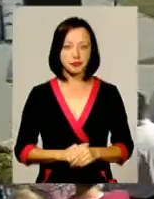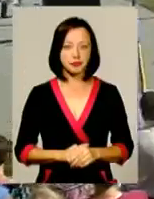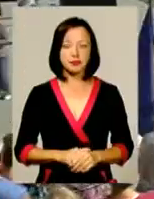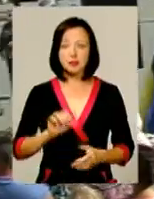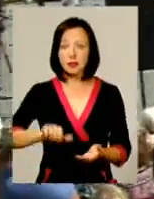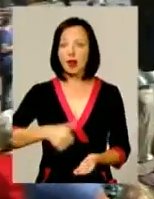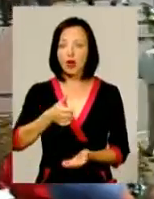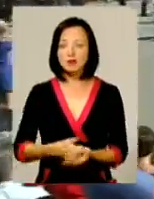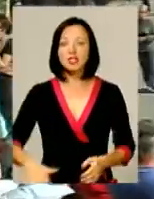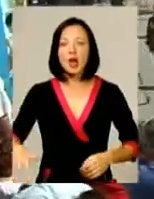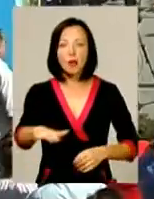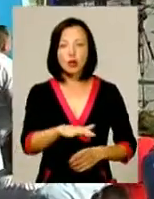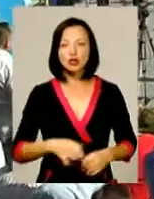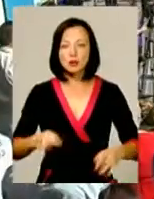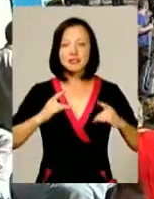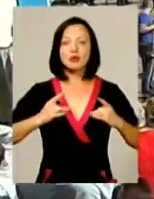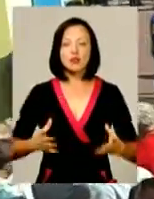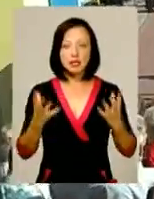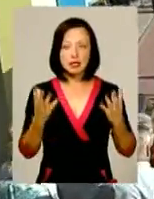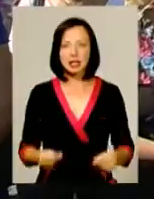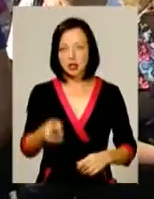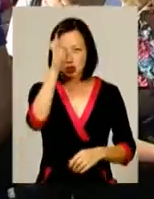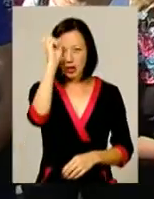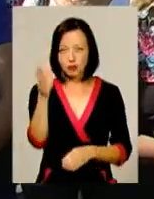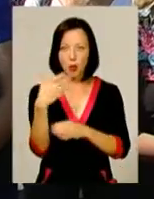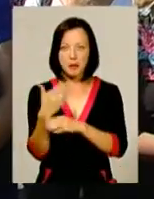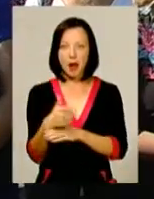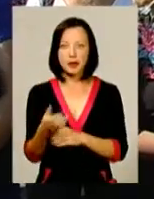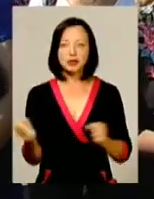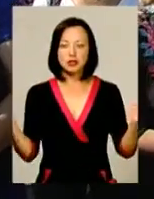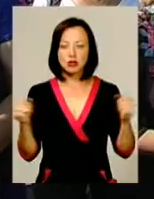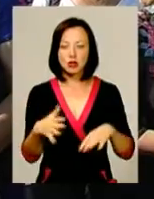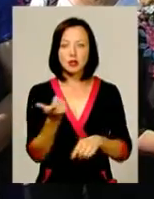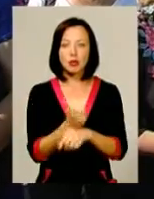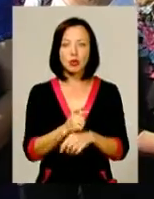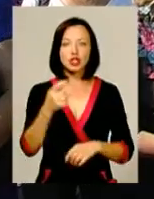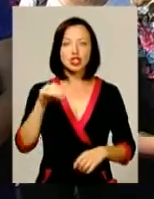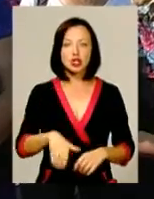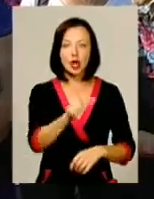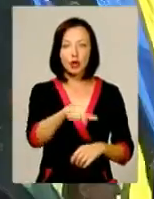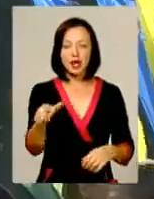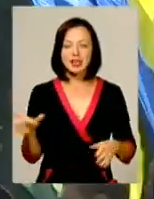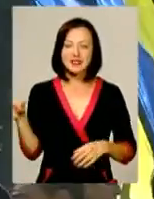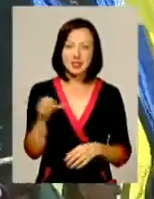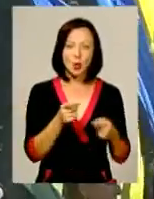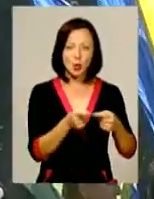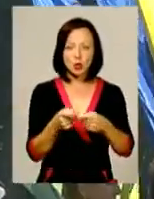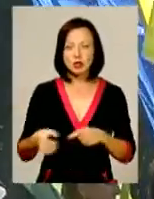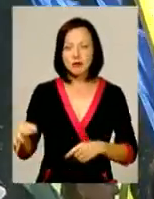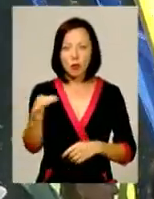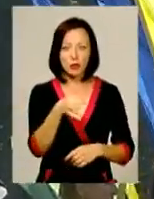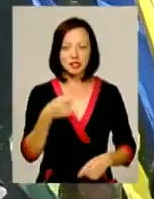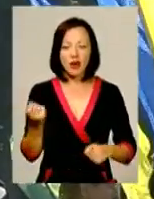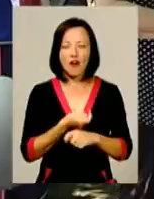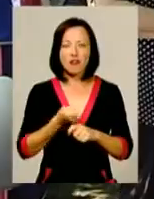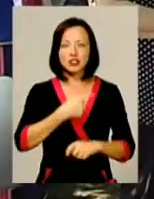На головній площі області святкувати День державного прапора зійшлося понад тисячу людей з усіх куточків Хмельниччини. У вишиванках, зі